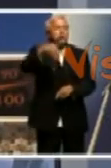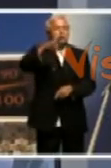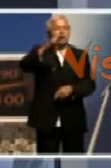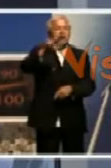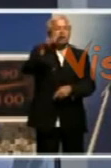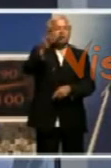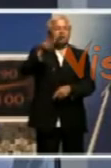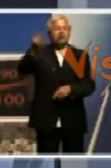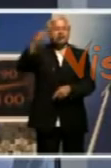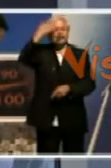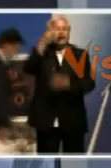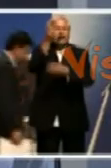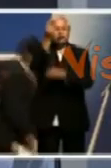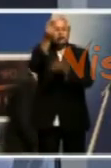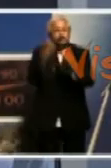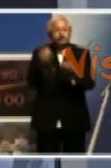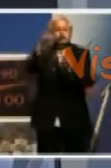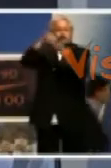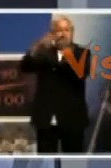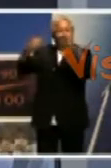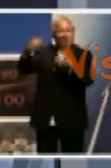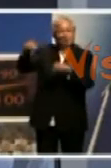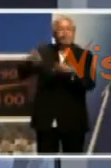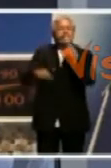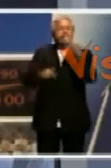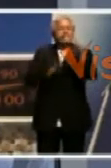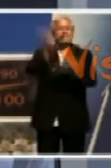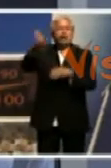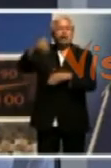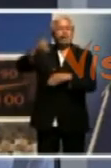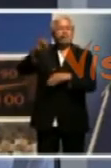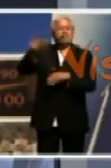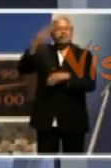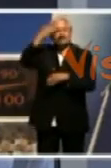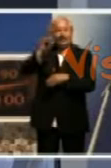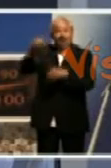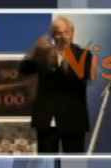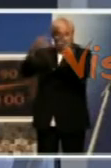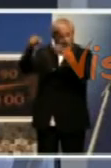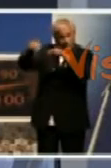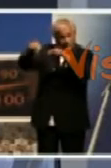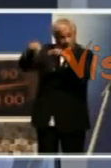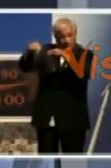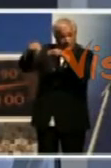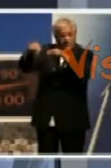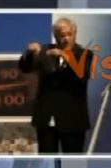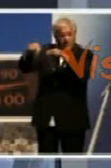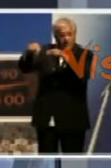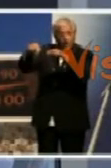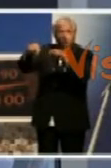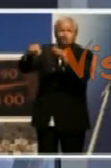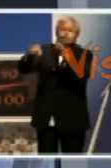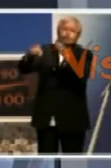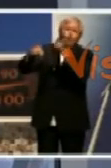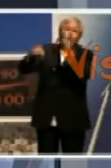sta accadendo in quella fabbrica. Chi di voi è stato a Melfi sa come da quella fabbrica non stiano